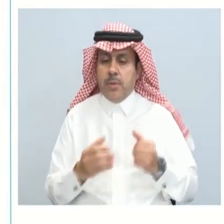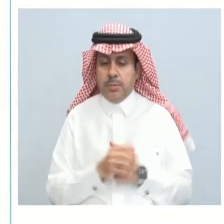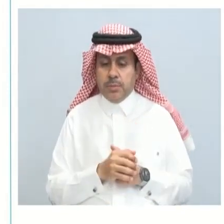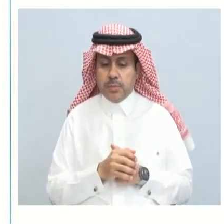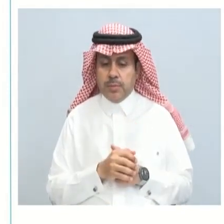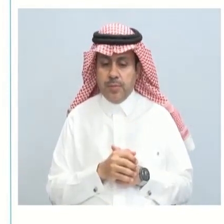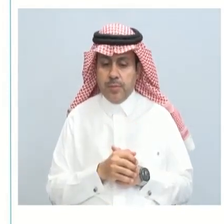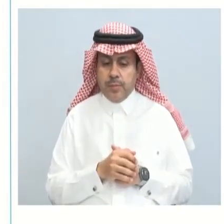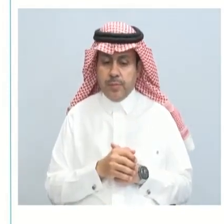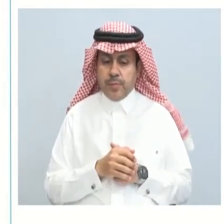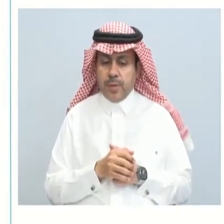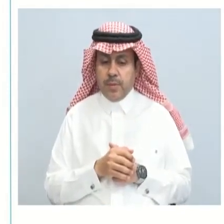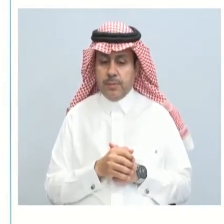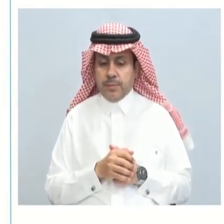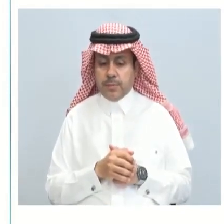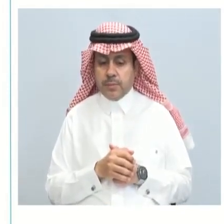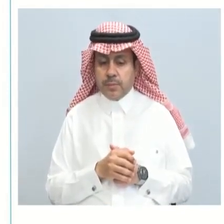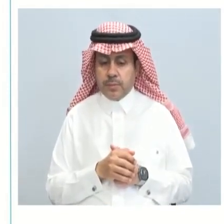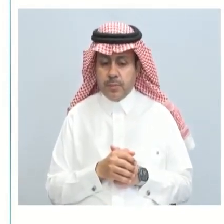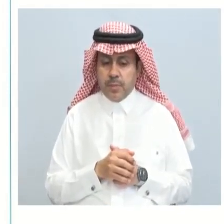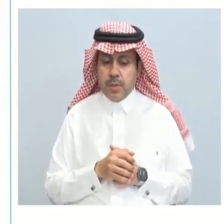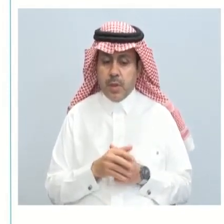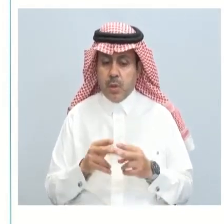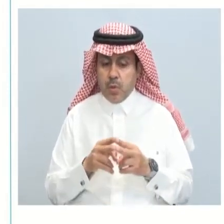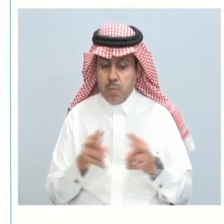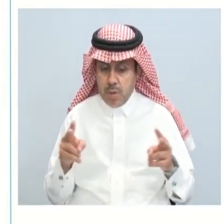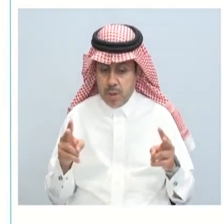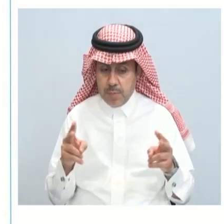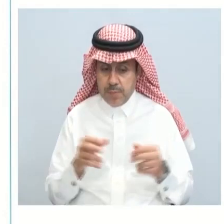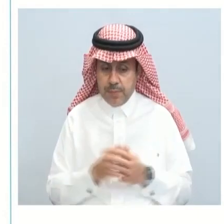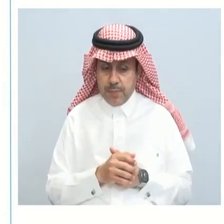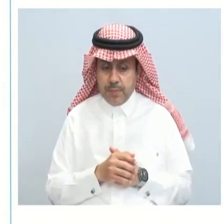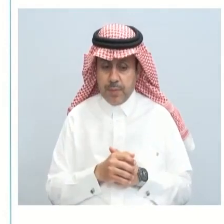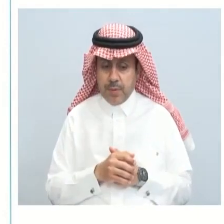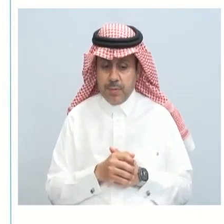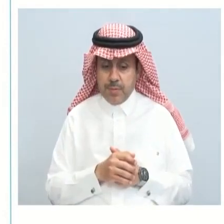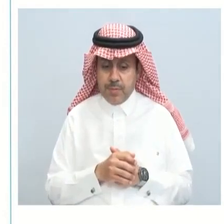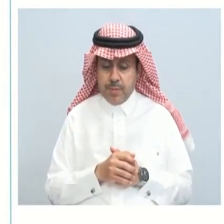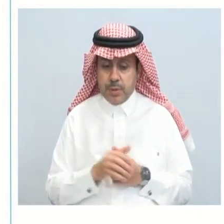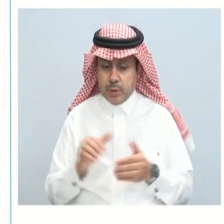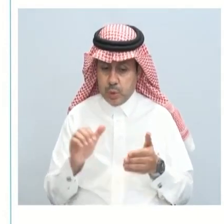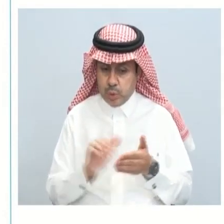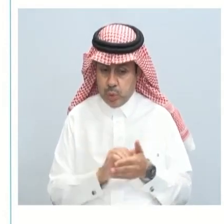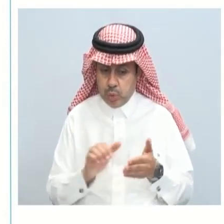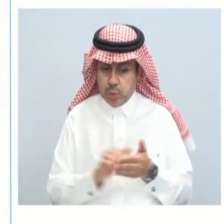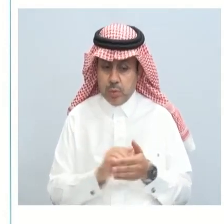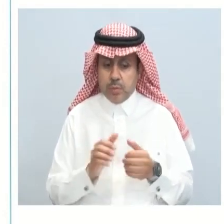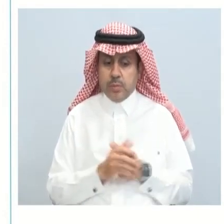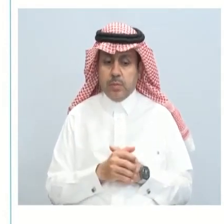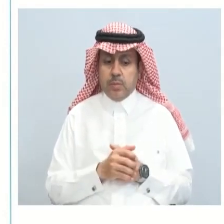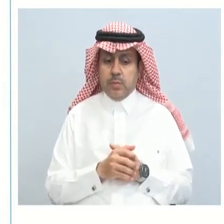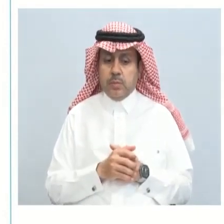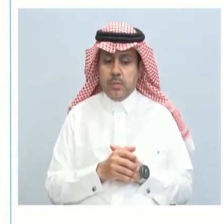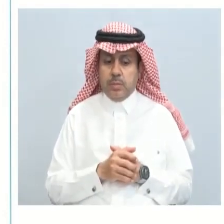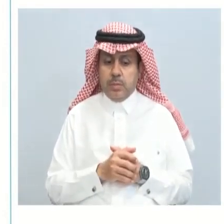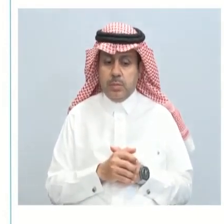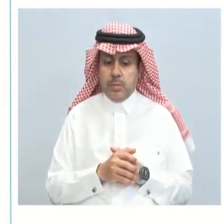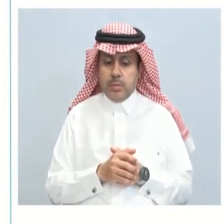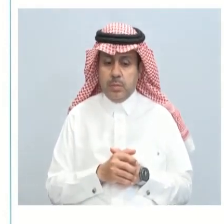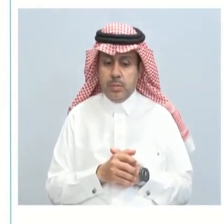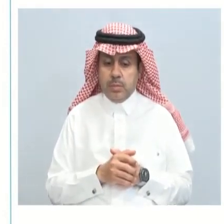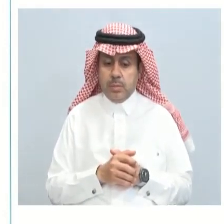والتنظيم ايضا من الاهداف ان يعدد الطلاب شروط تنظيم الحمل واخيرا من